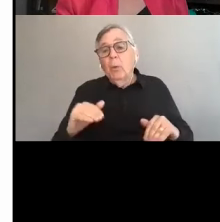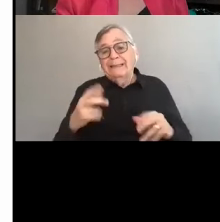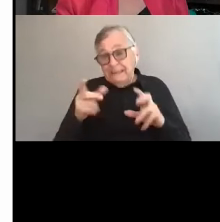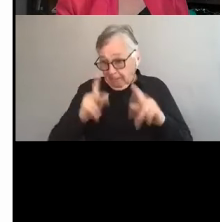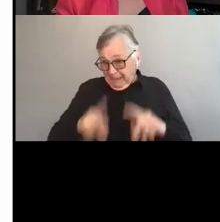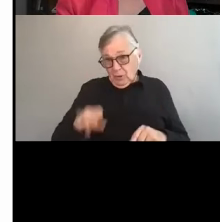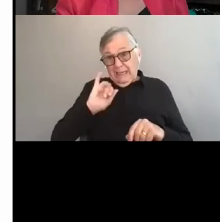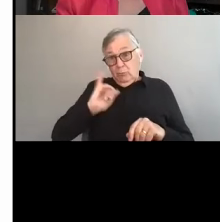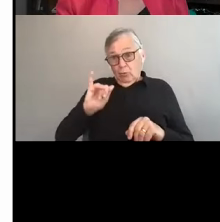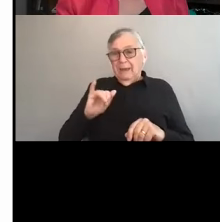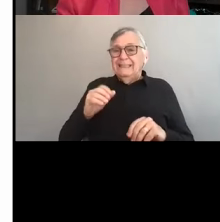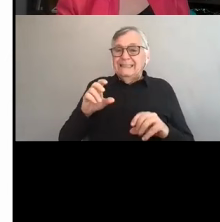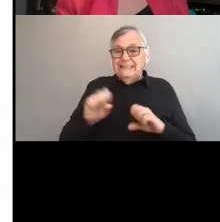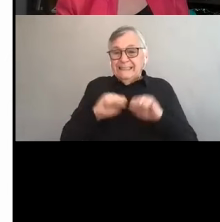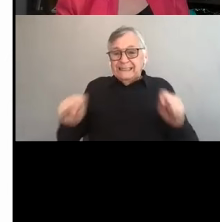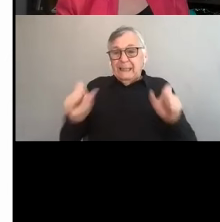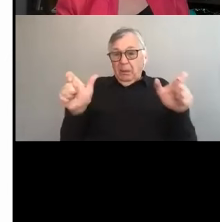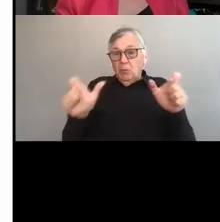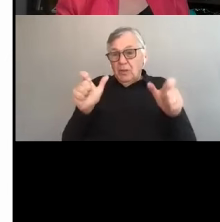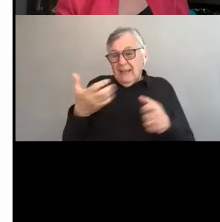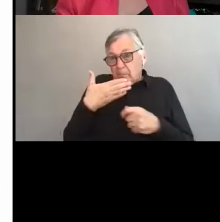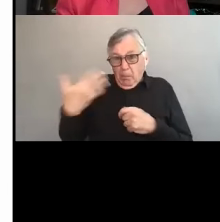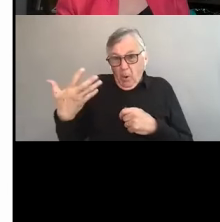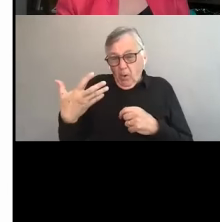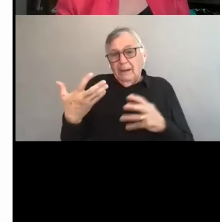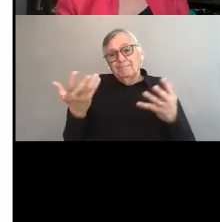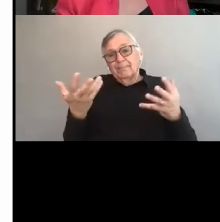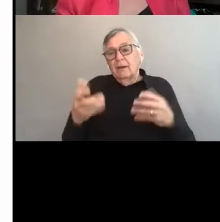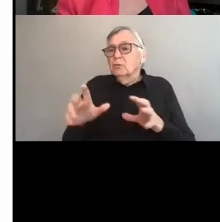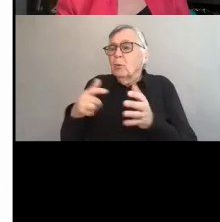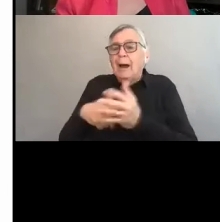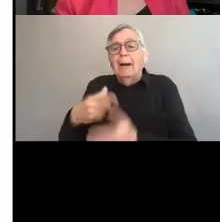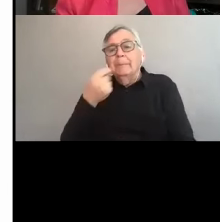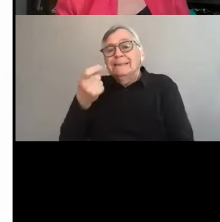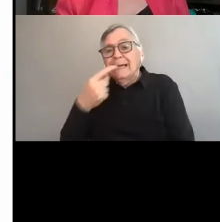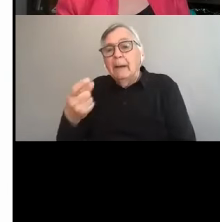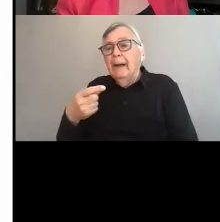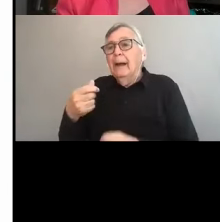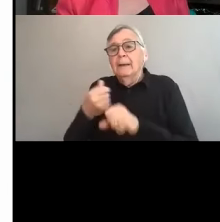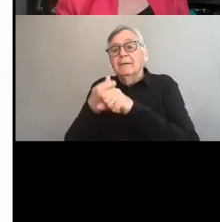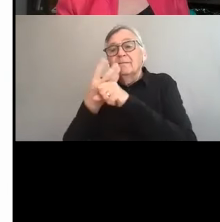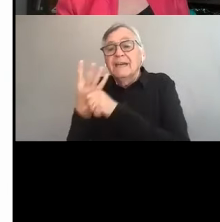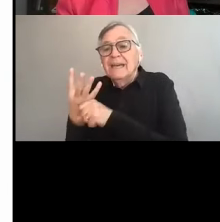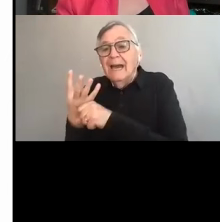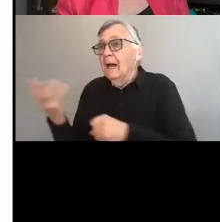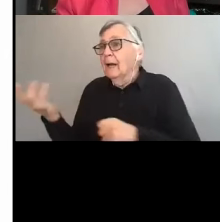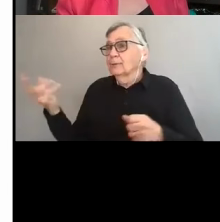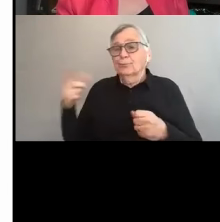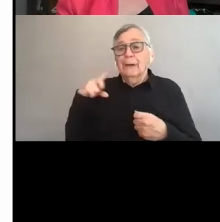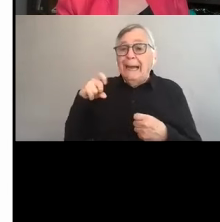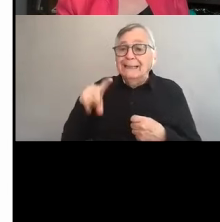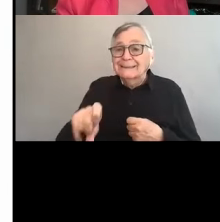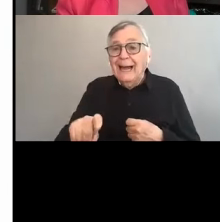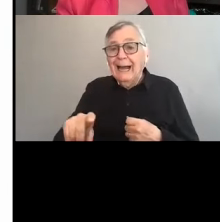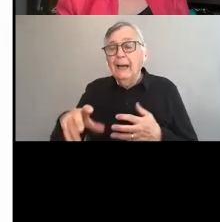pas un bon système immunitaire. Puis ça peut être dû au fait qu'ils prennent des médicaments qui sont VIH, qui ont un cancer,